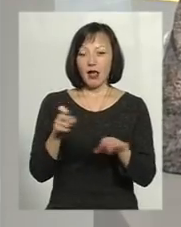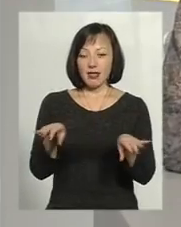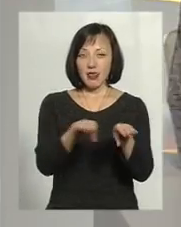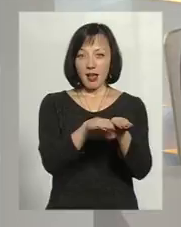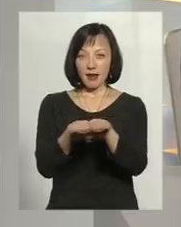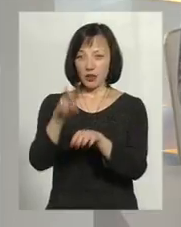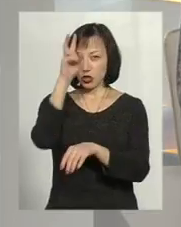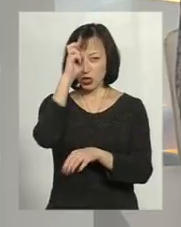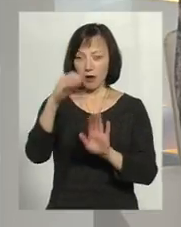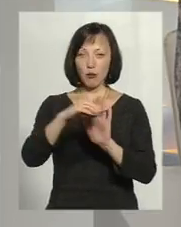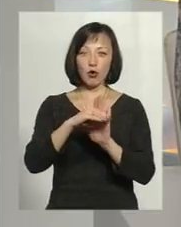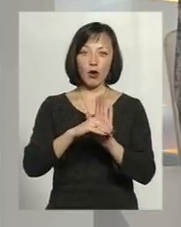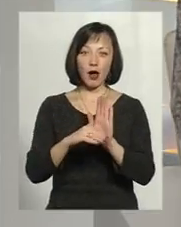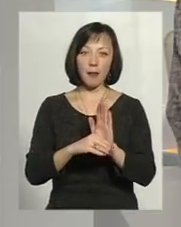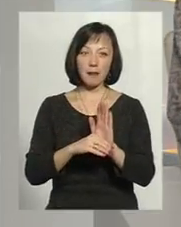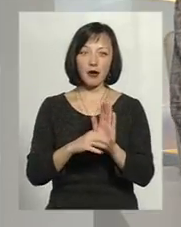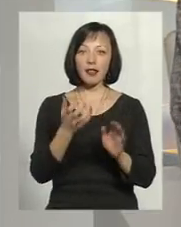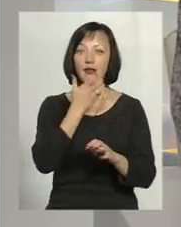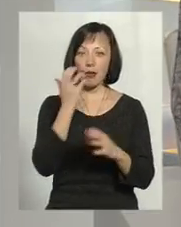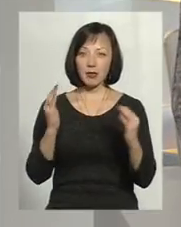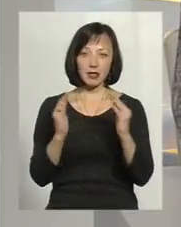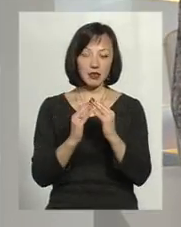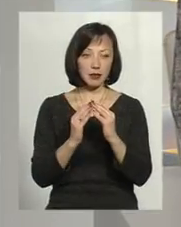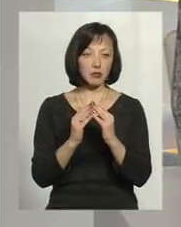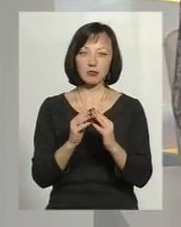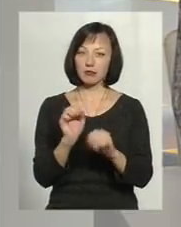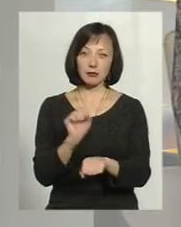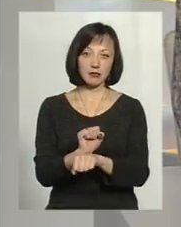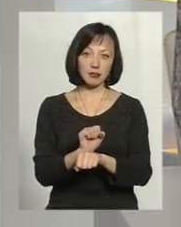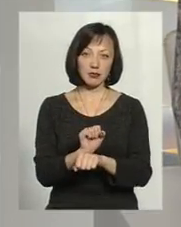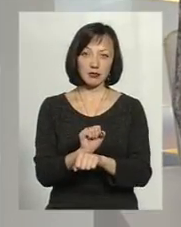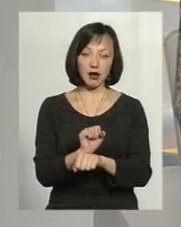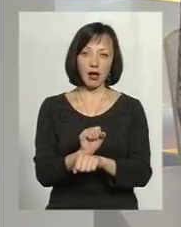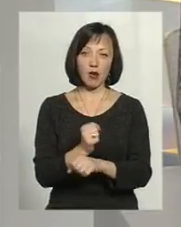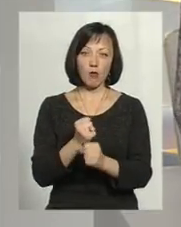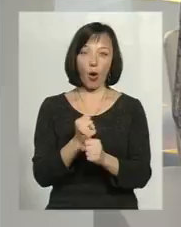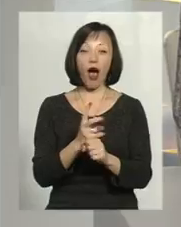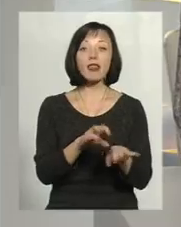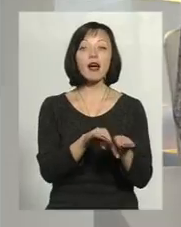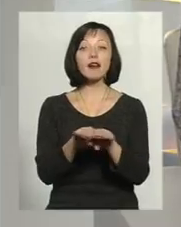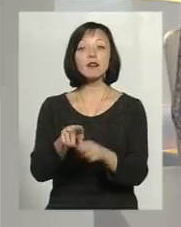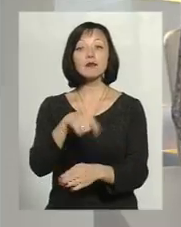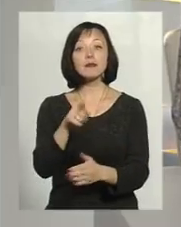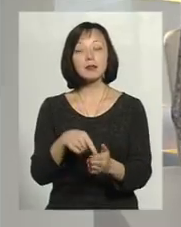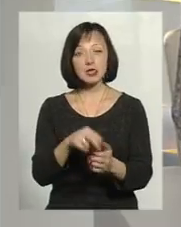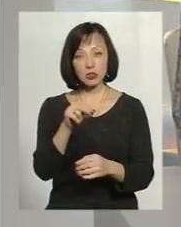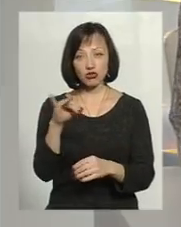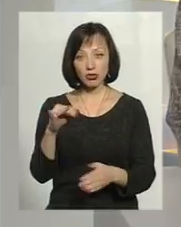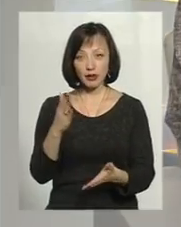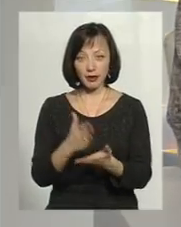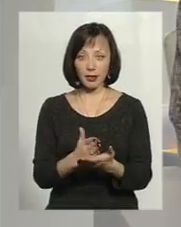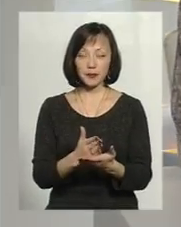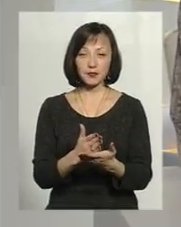держави програма «Тепле їм» практично призупинила діяльність, а на рівні міста? Чи є